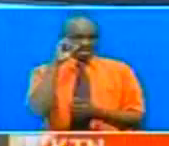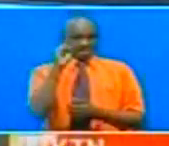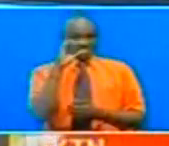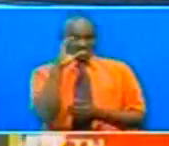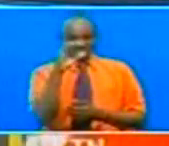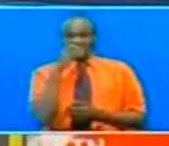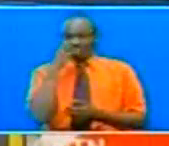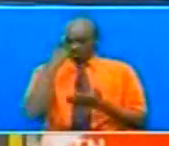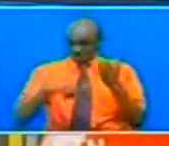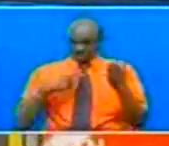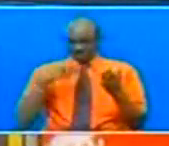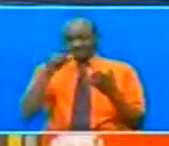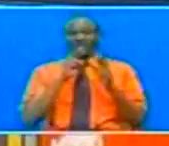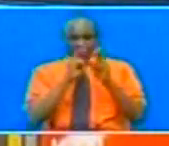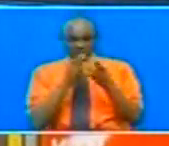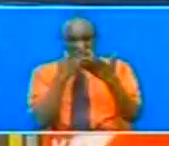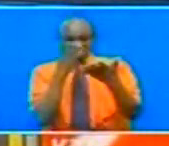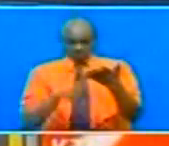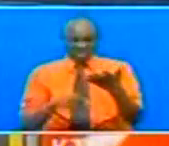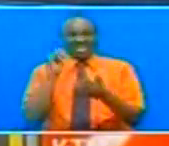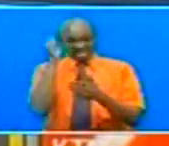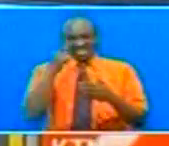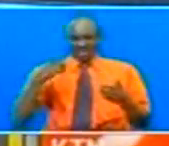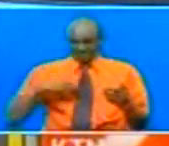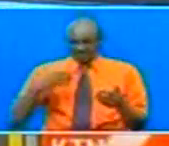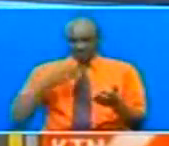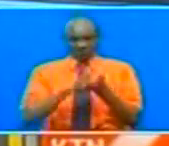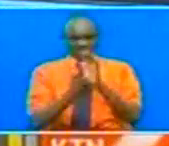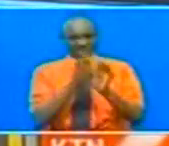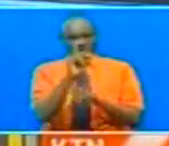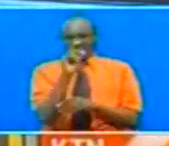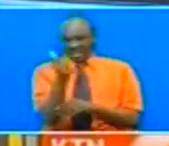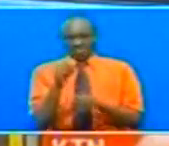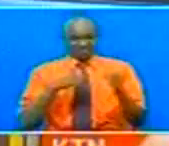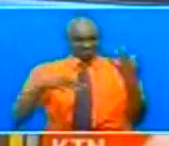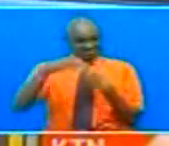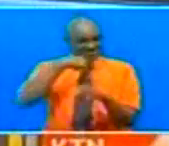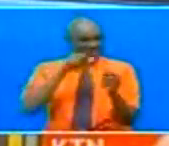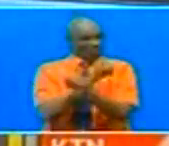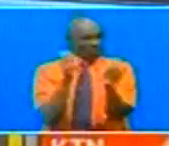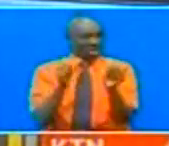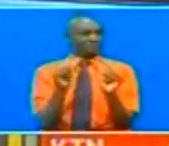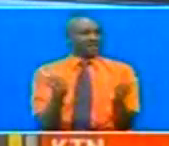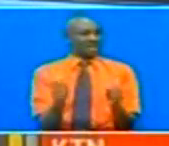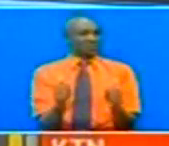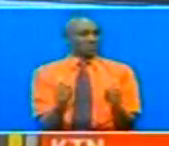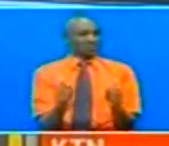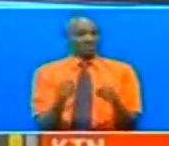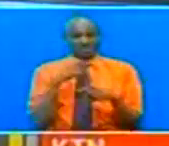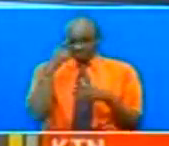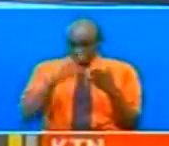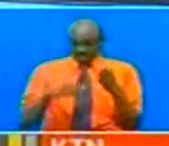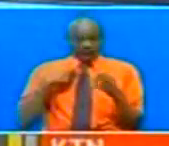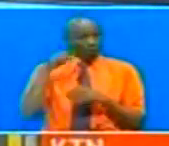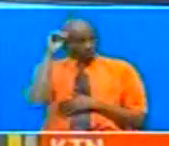ripoti ambayo inaonyesha kuwa Wakenya bado hawajaweza kutangamana jinsi inavyostahili. Na katika sehemu ya